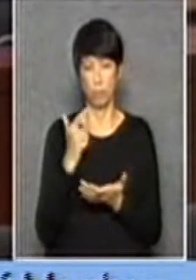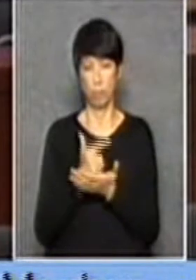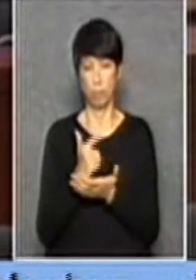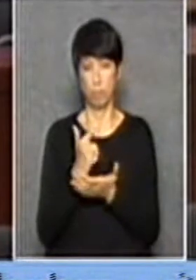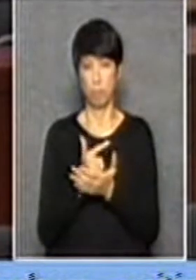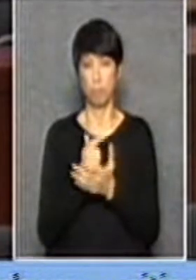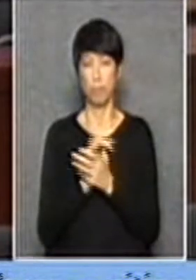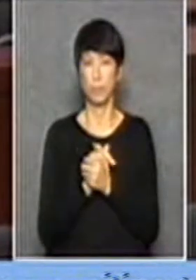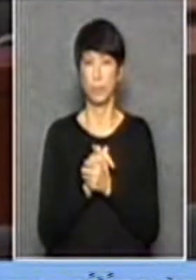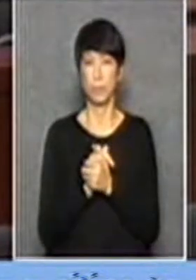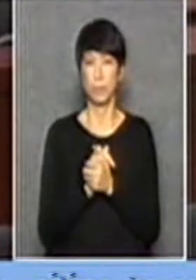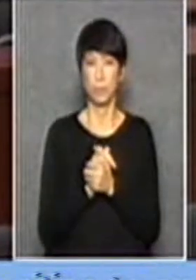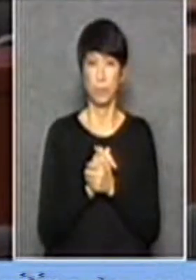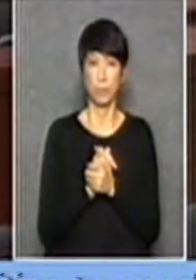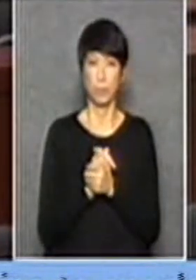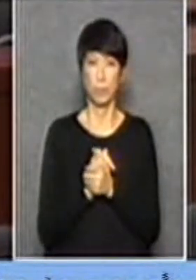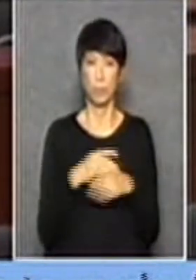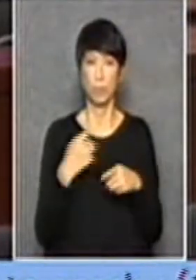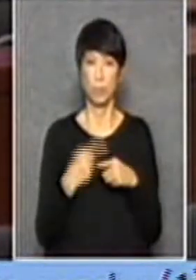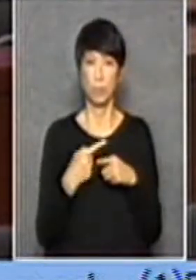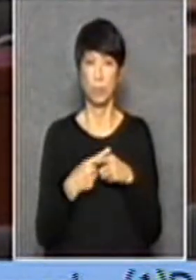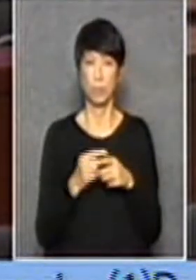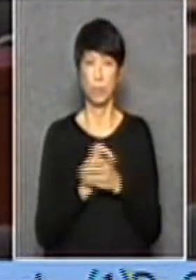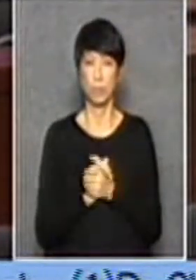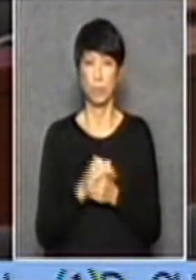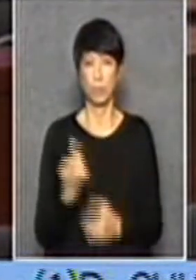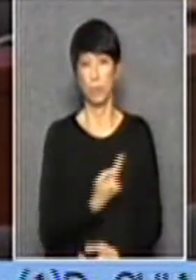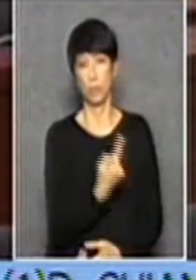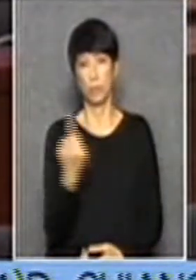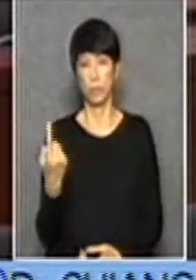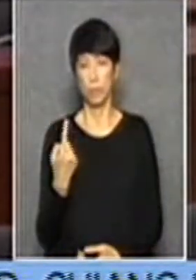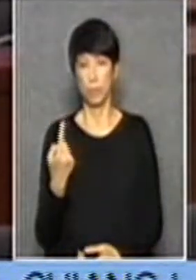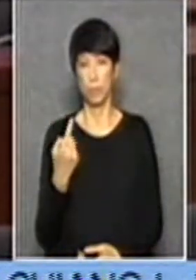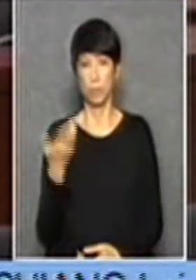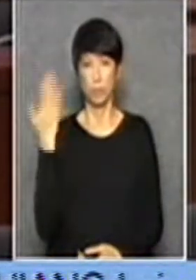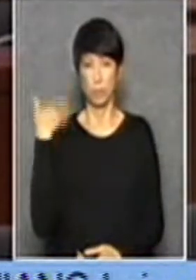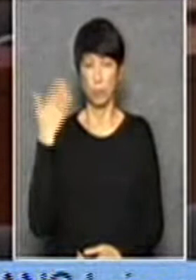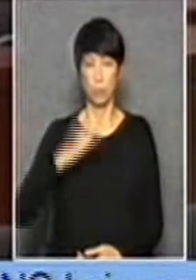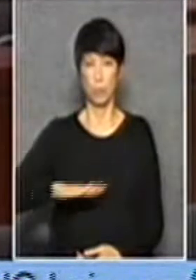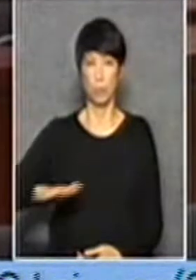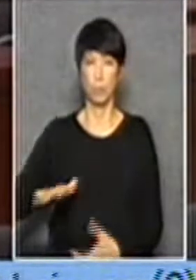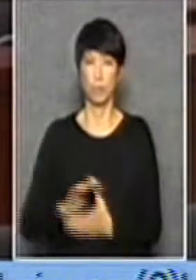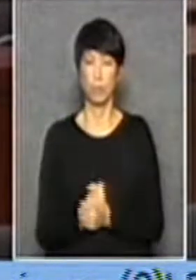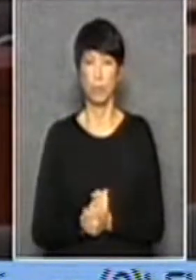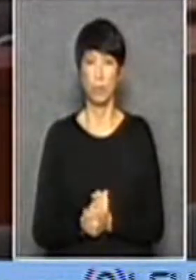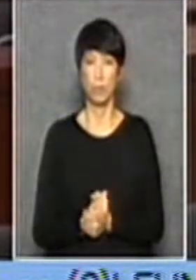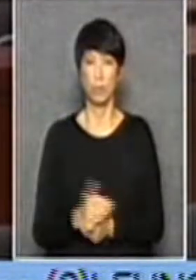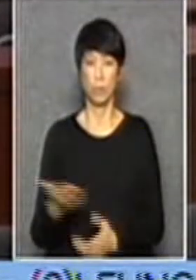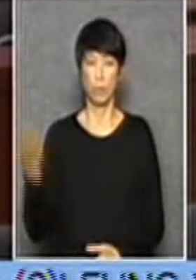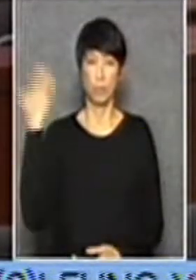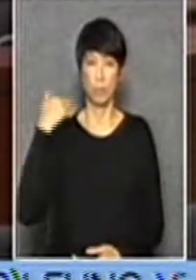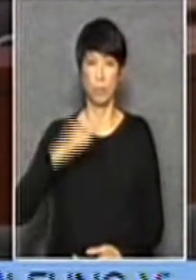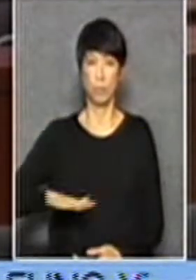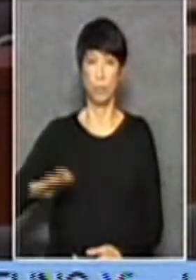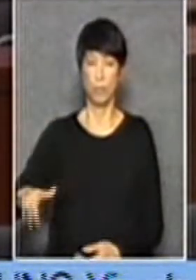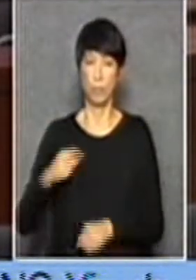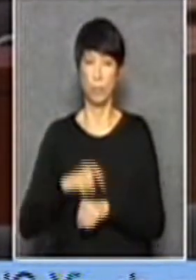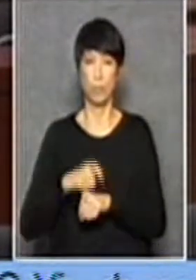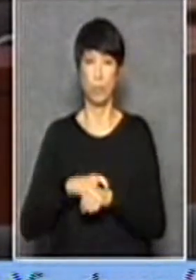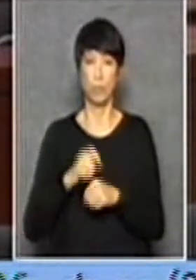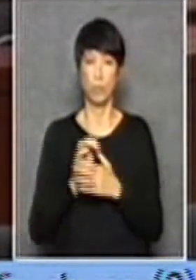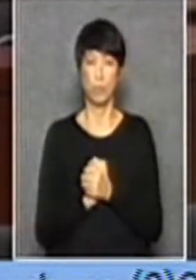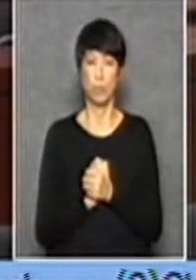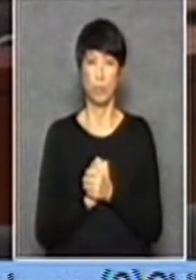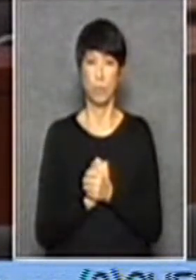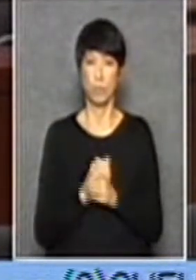用。其實我們每個人都是做過兒童，當我們是兒童的時候，